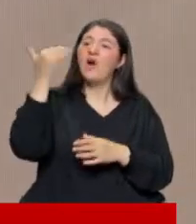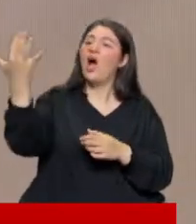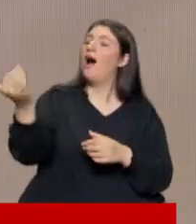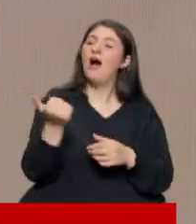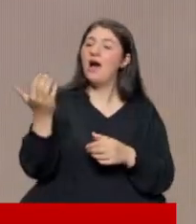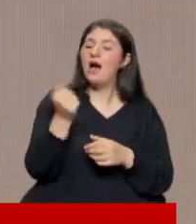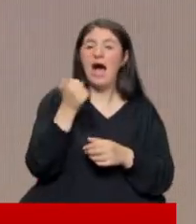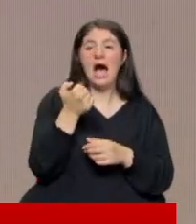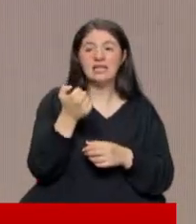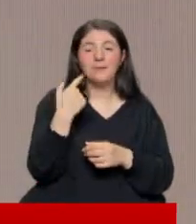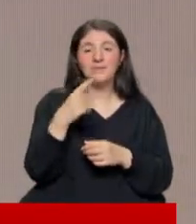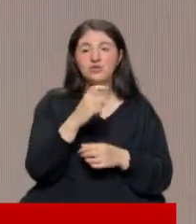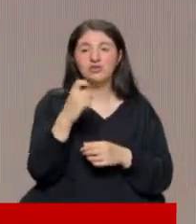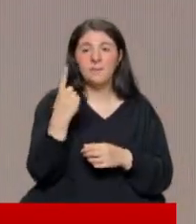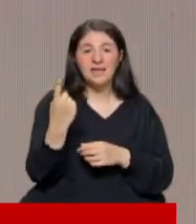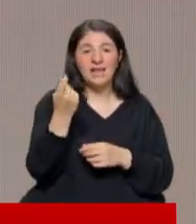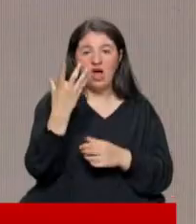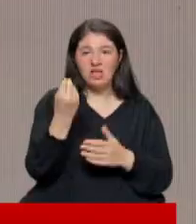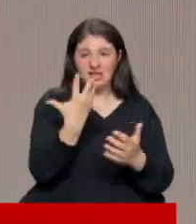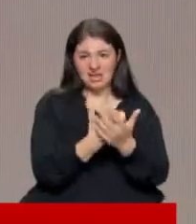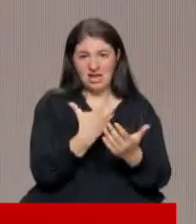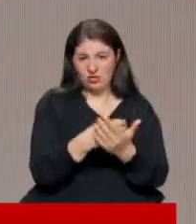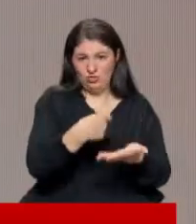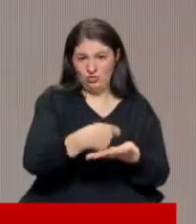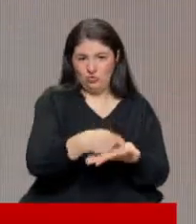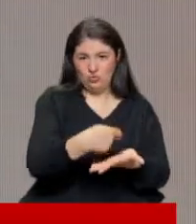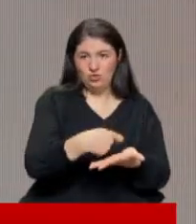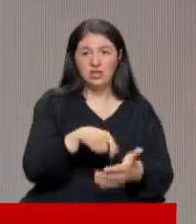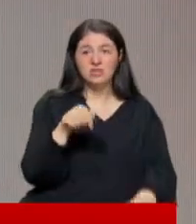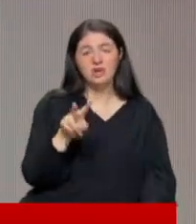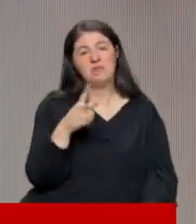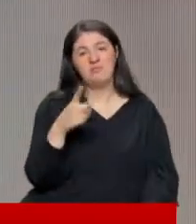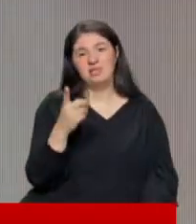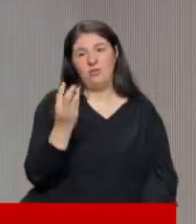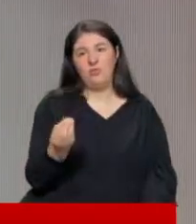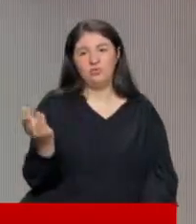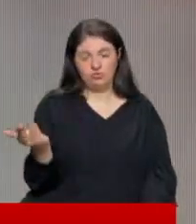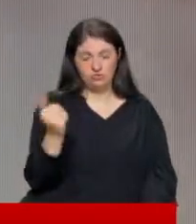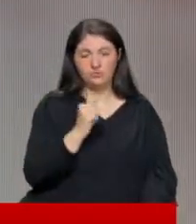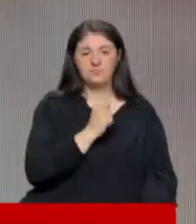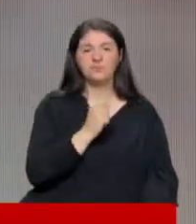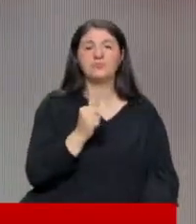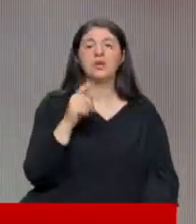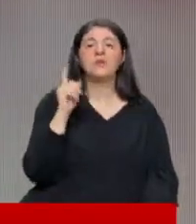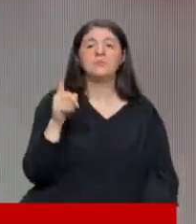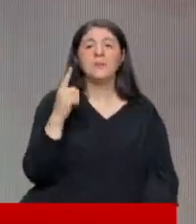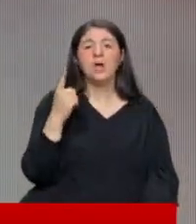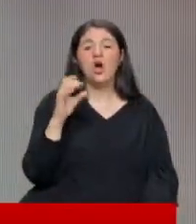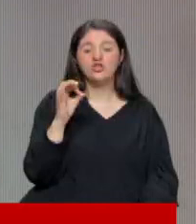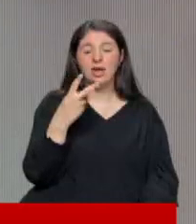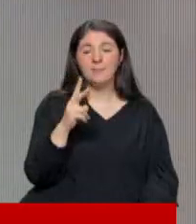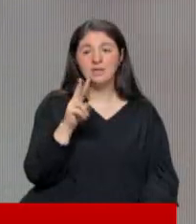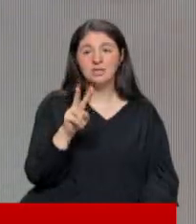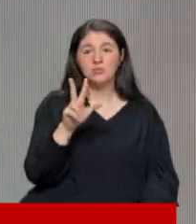telefonların 6.091 lira olan kayıt ücreti 20 bin liraya yükseltildi bu 1 Ocak